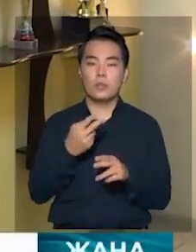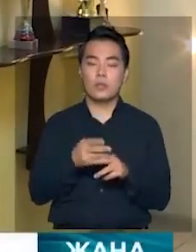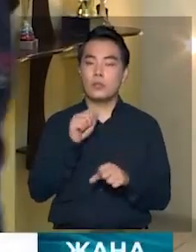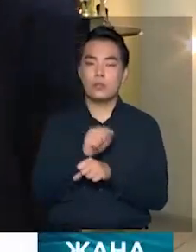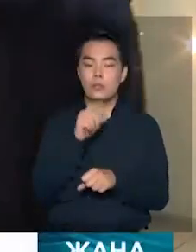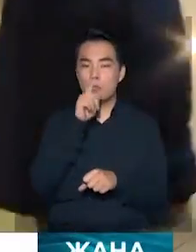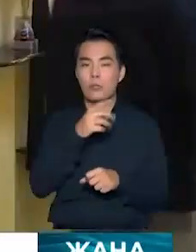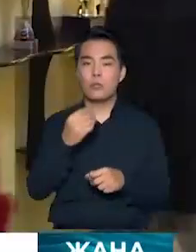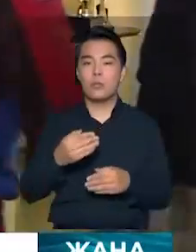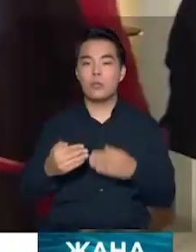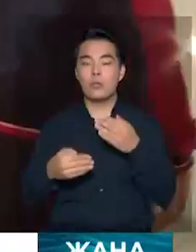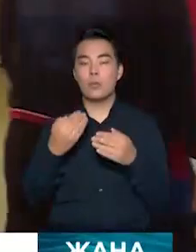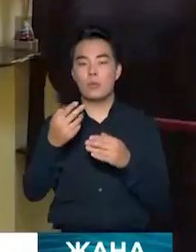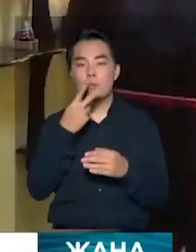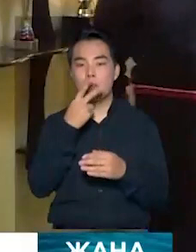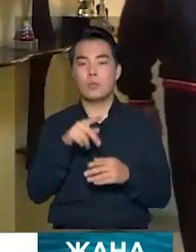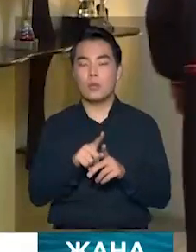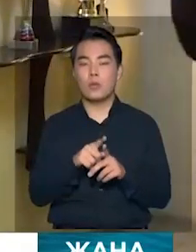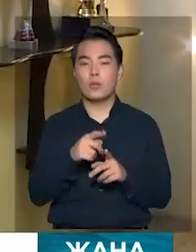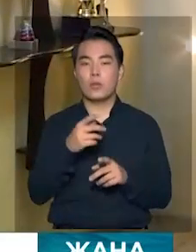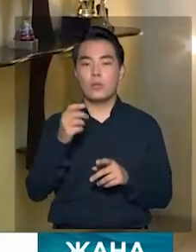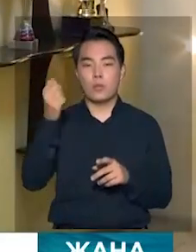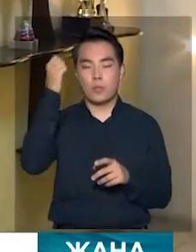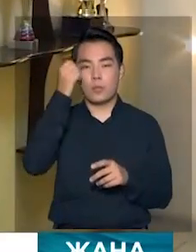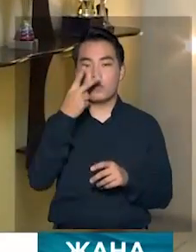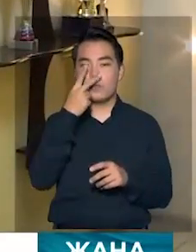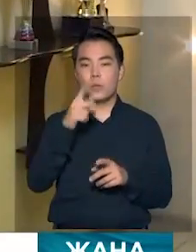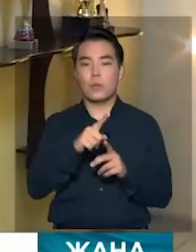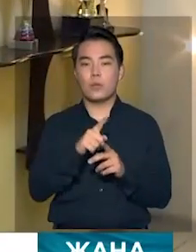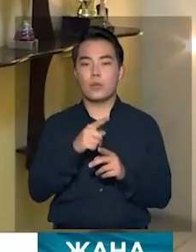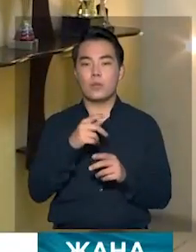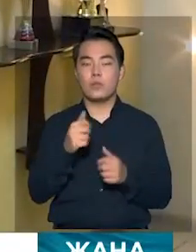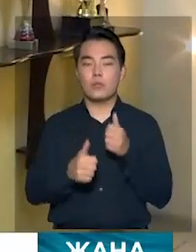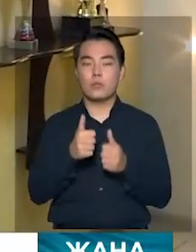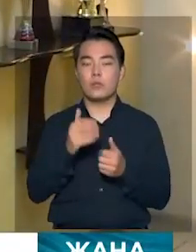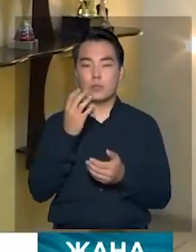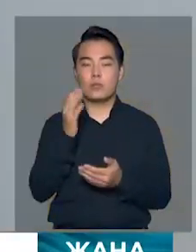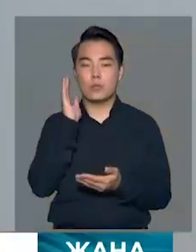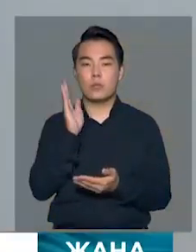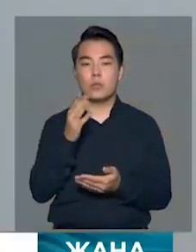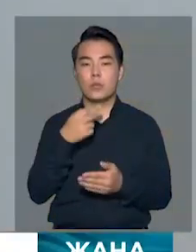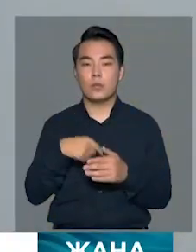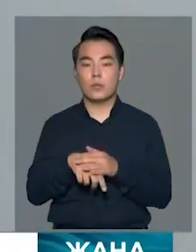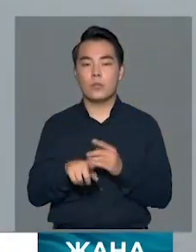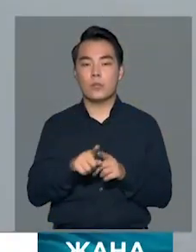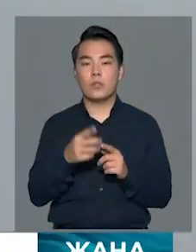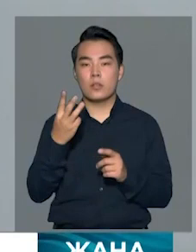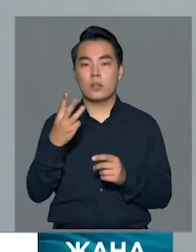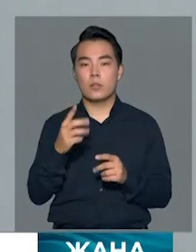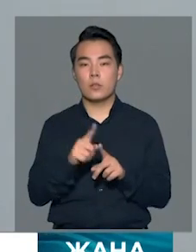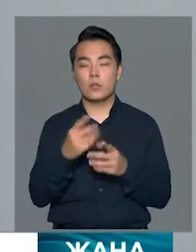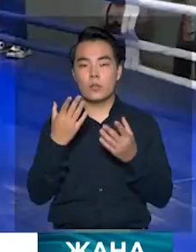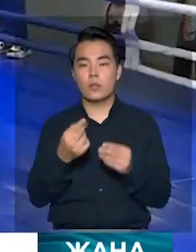Әрі қарайда батыр бабамыздың ерлігін ескеріп, түрлі деңгейдегі шара өткізіп тұрамыз. Үш күндік спорттық шара келер